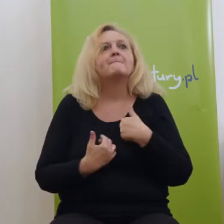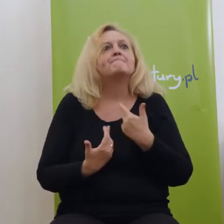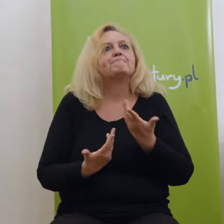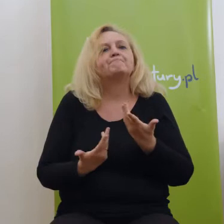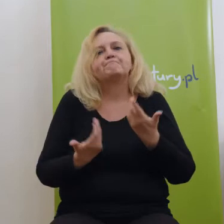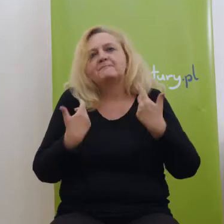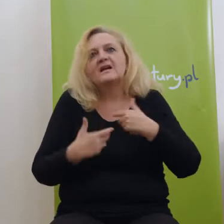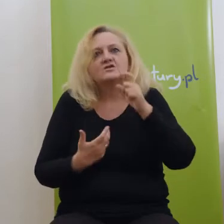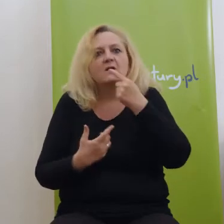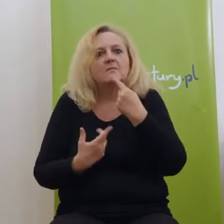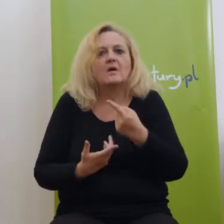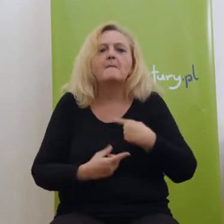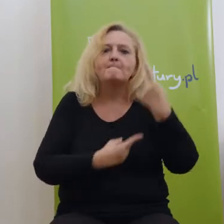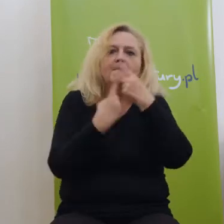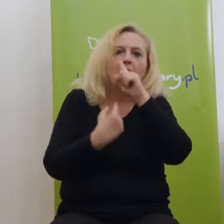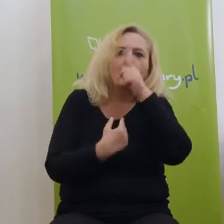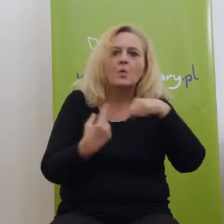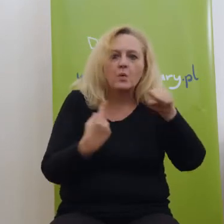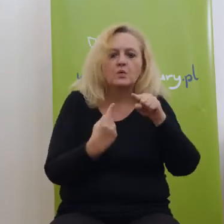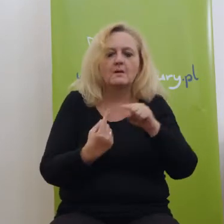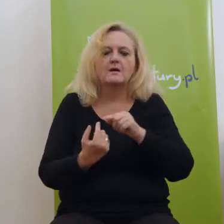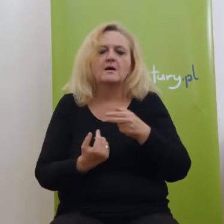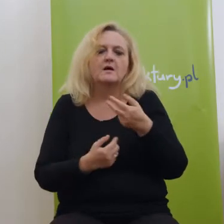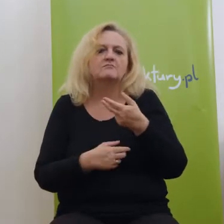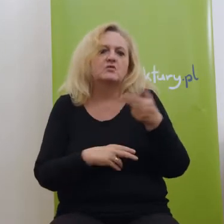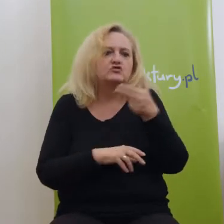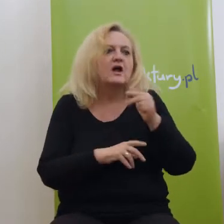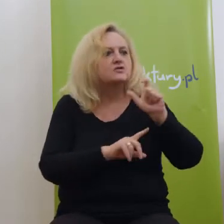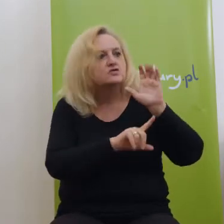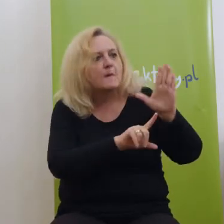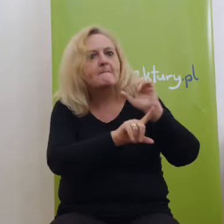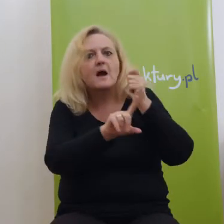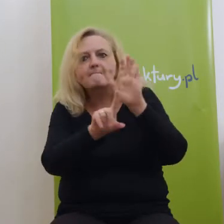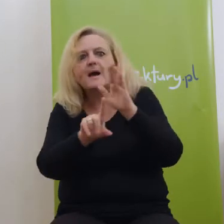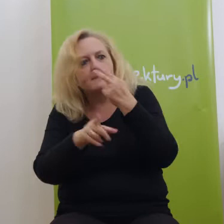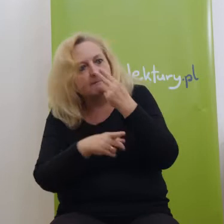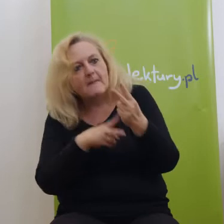to źle zabrzmiało. Lubię myśleć o ludziach poprzez przedmioty, które mają przy sobie,